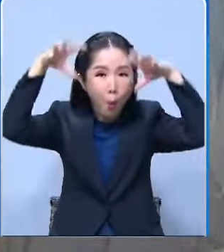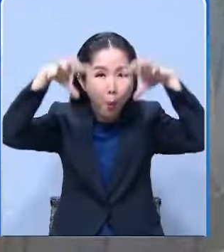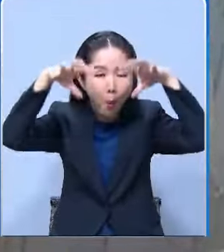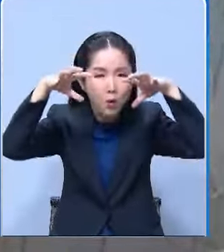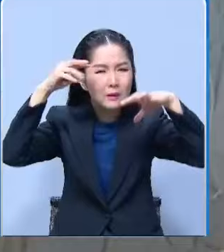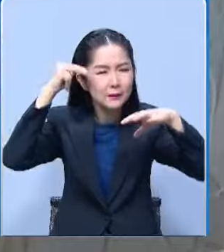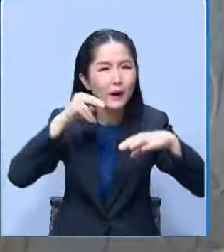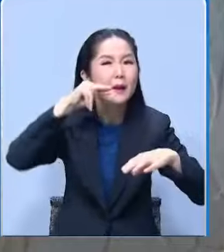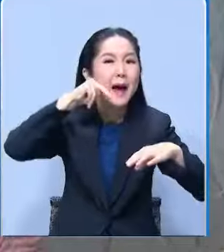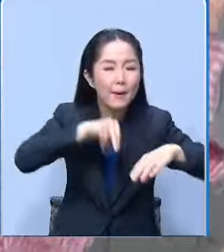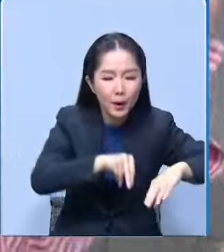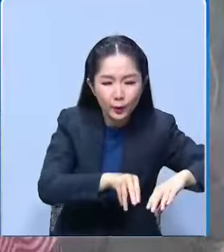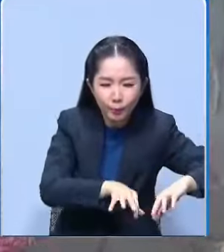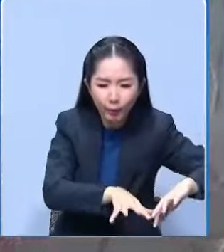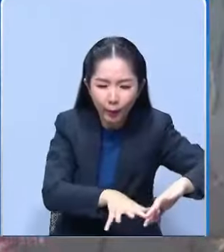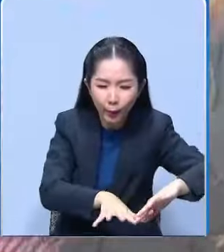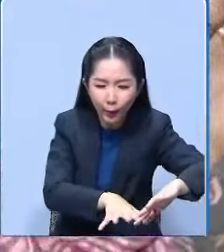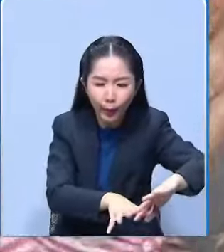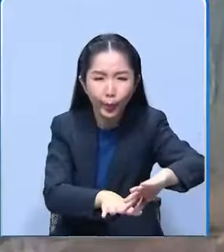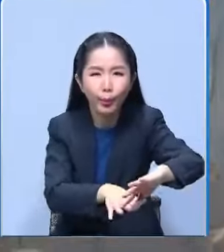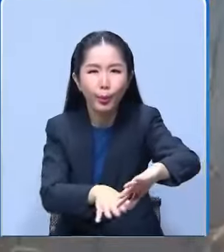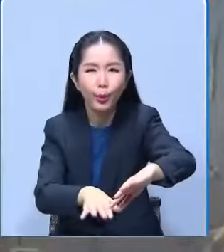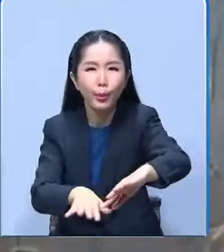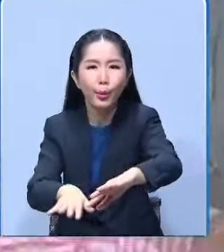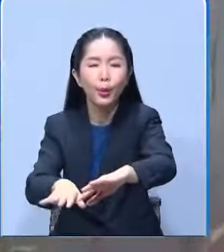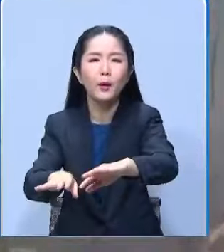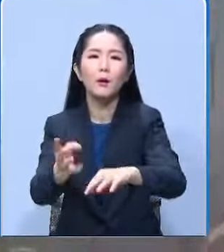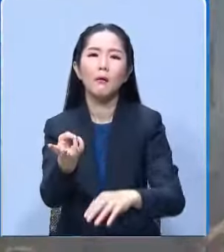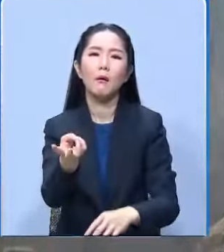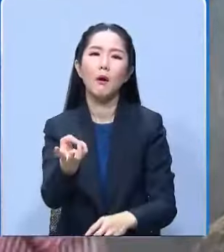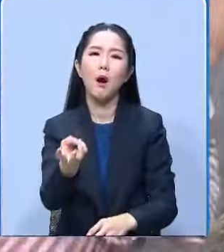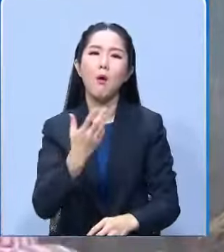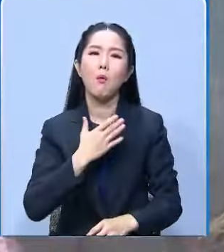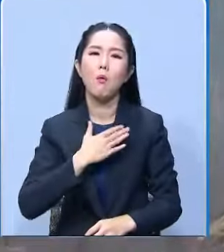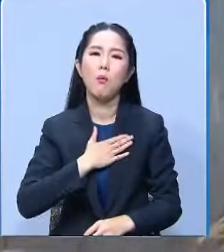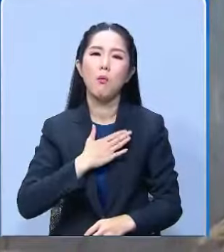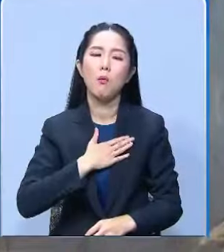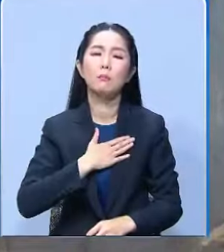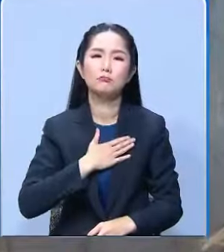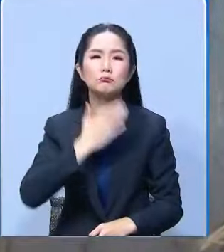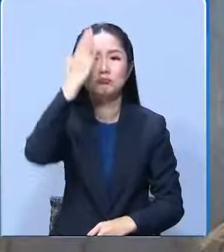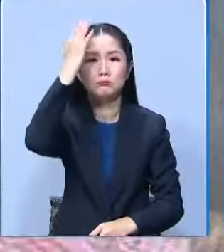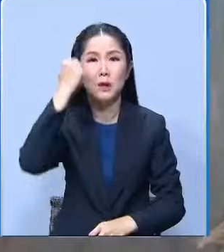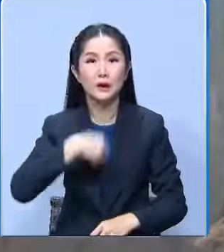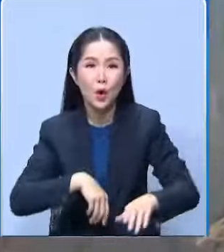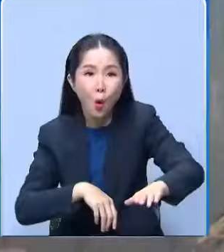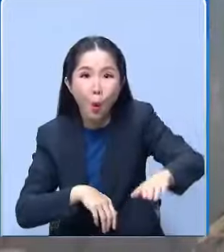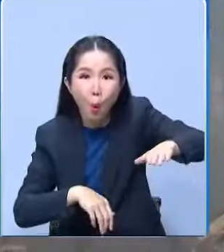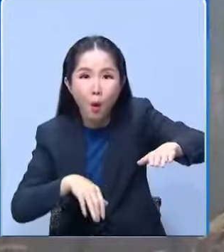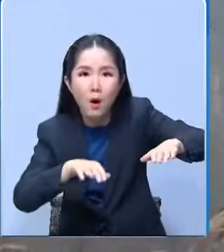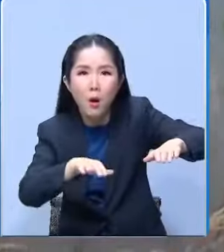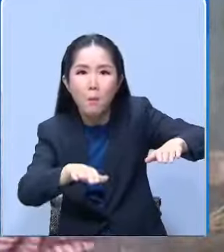ชะล้างลงมาใส่นาข้าวเราเพราะว่าพื้นที่นาเรามันต่ำกว่าของเา้า